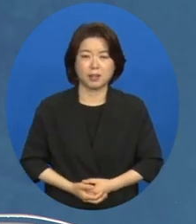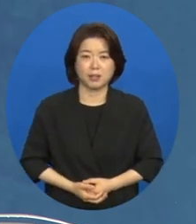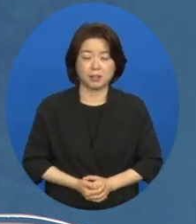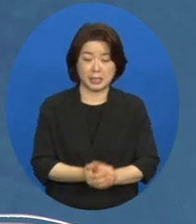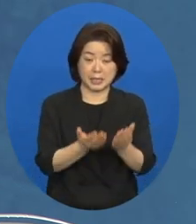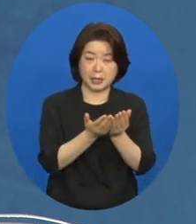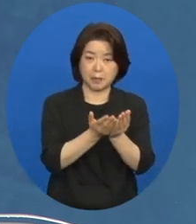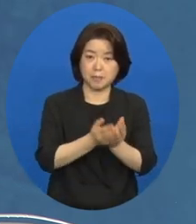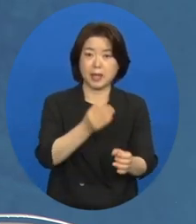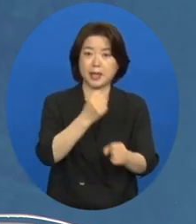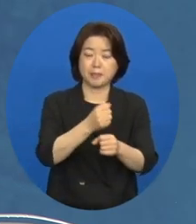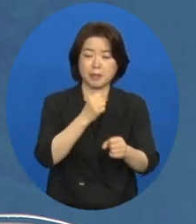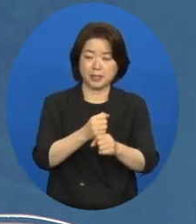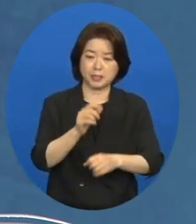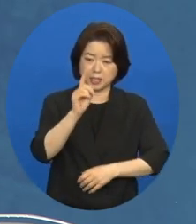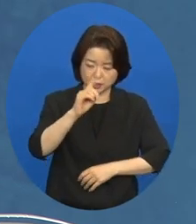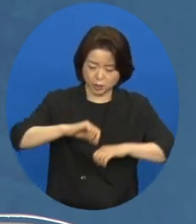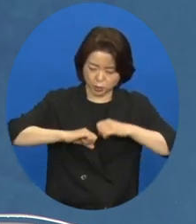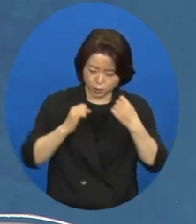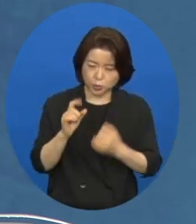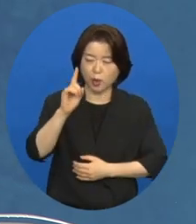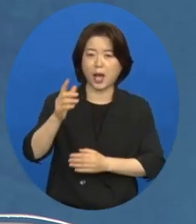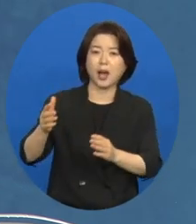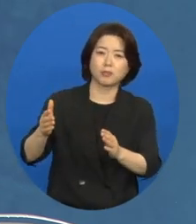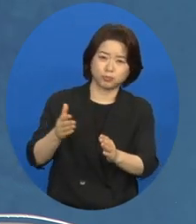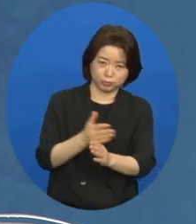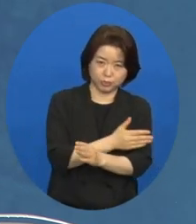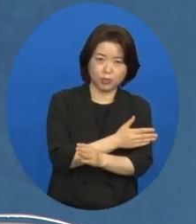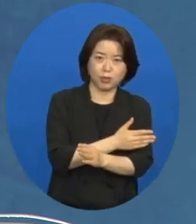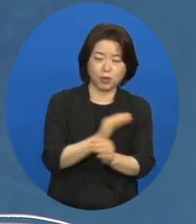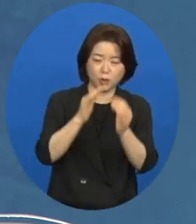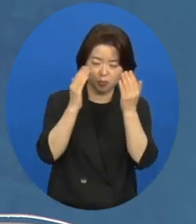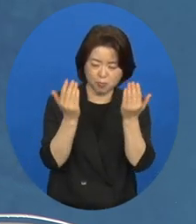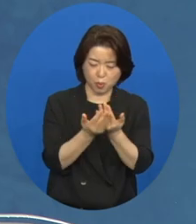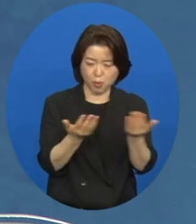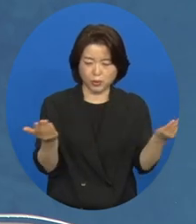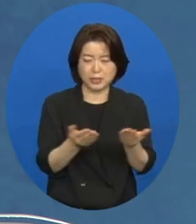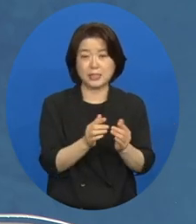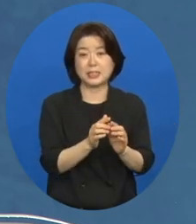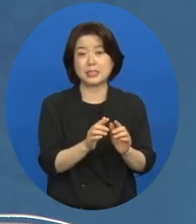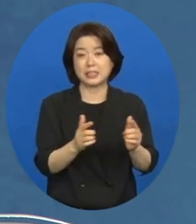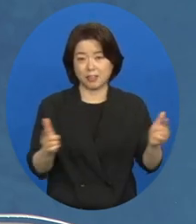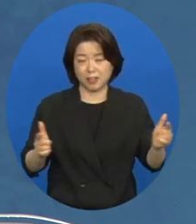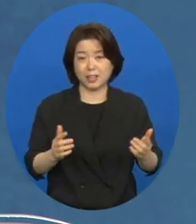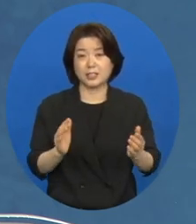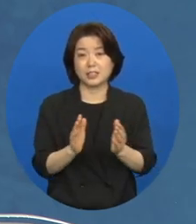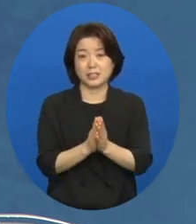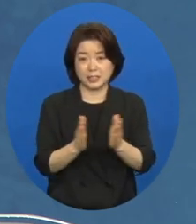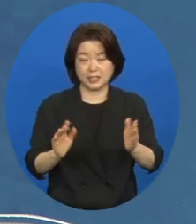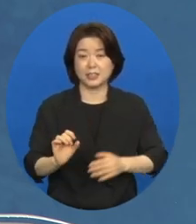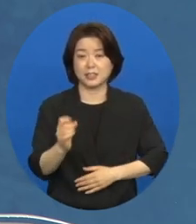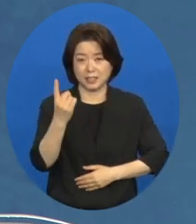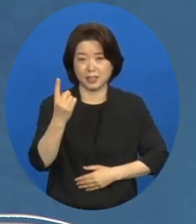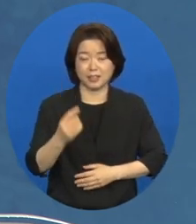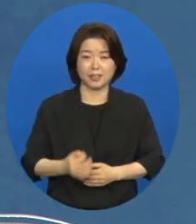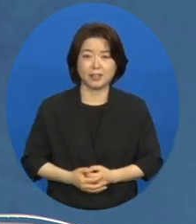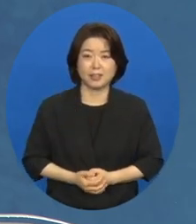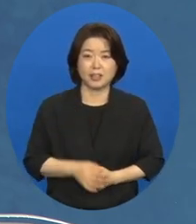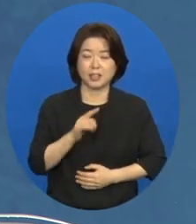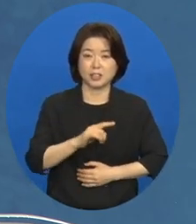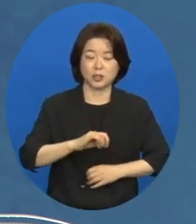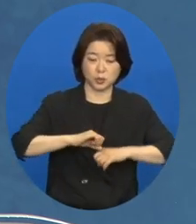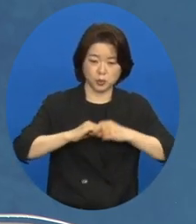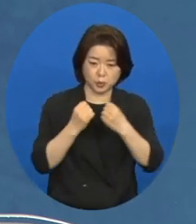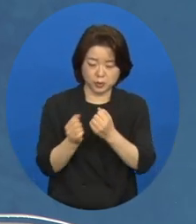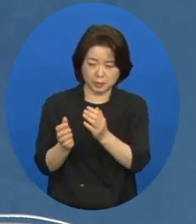방주 만들겠다는 순종으로부터 모든 일이 시작됐지만 그 순종이 빛날